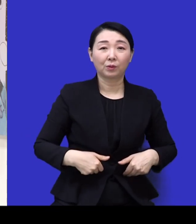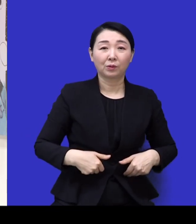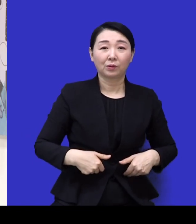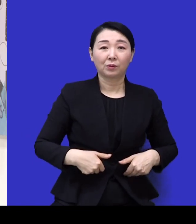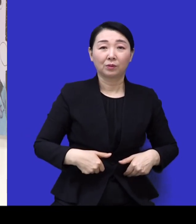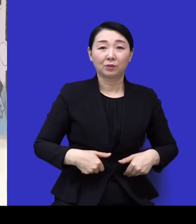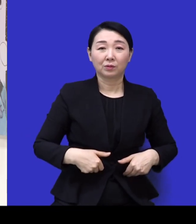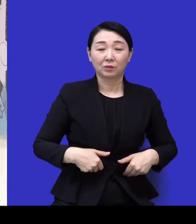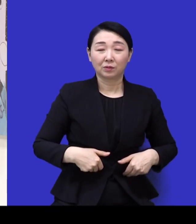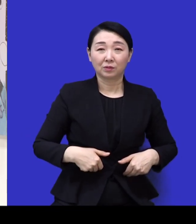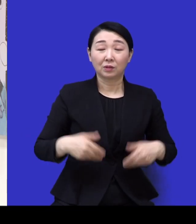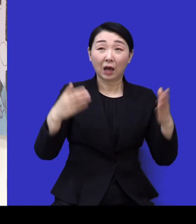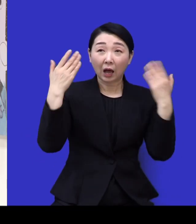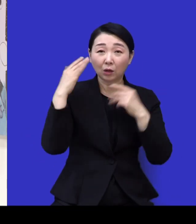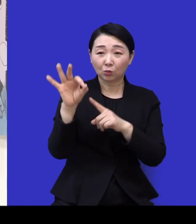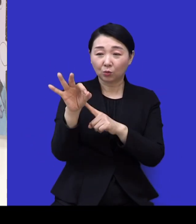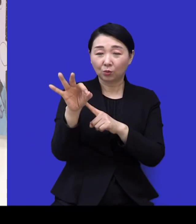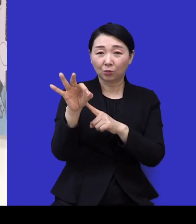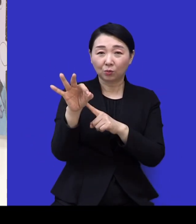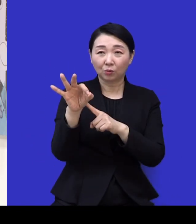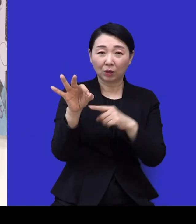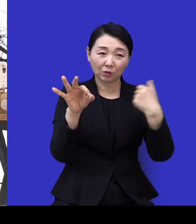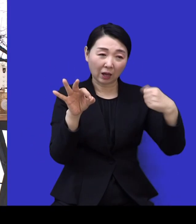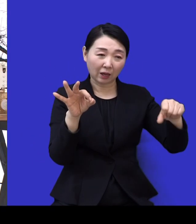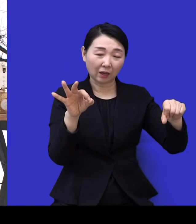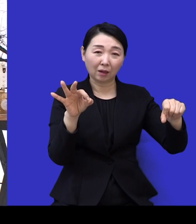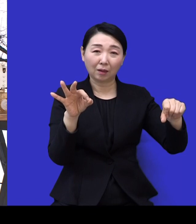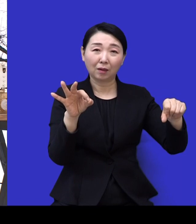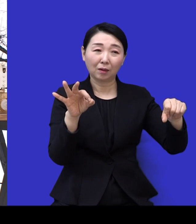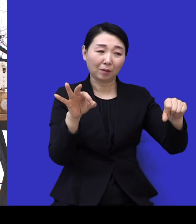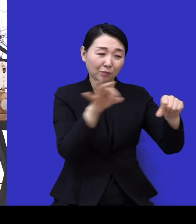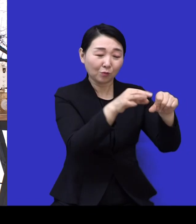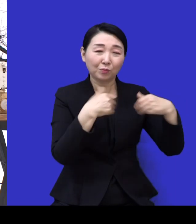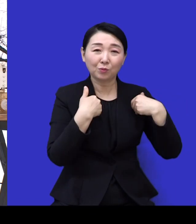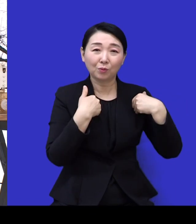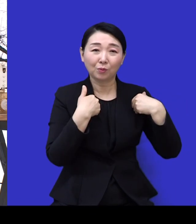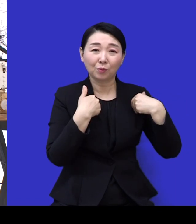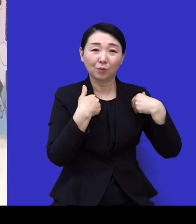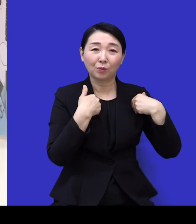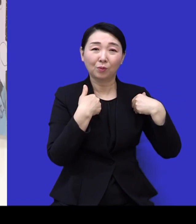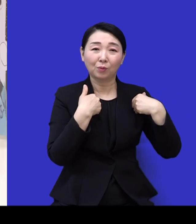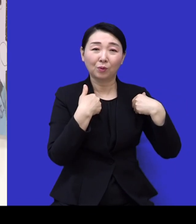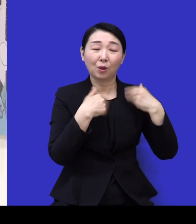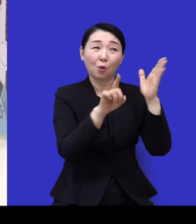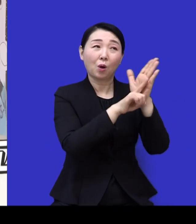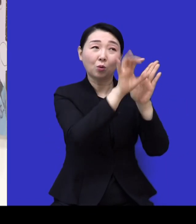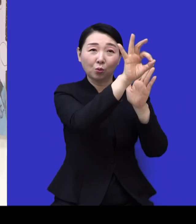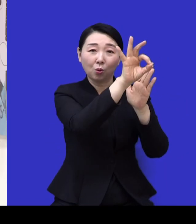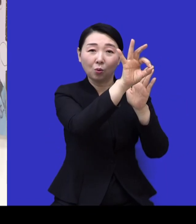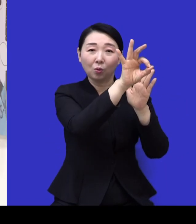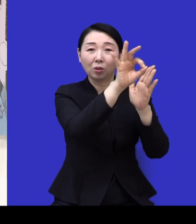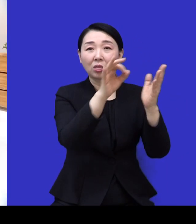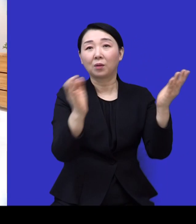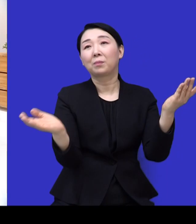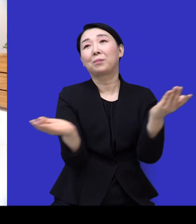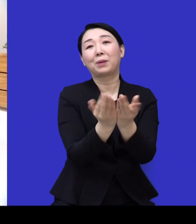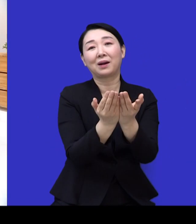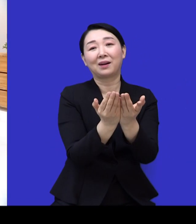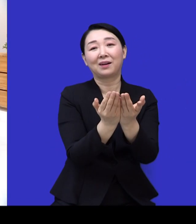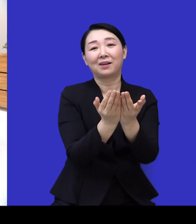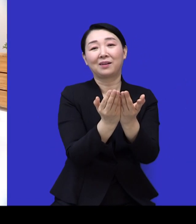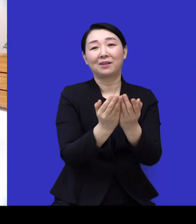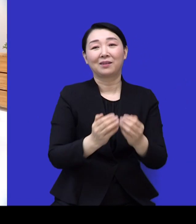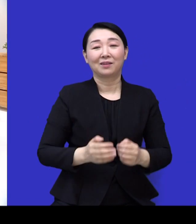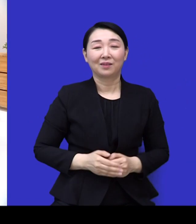세상에 갖고 있었던 이 아이 학비하고 예. 그 비용하고 정말 일치요? 비싼 금액이었어요.